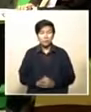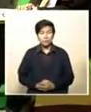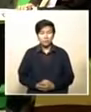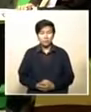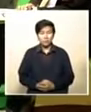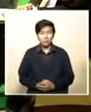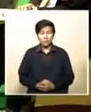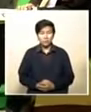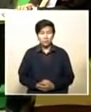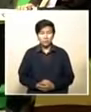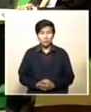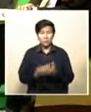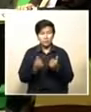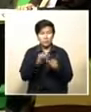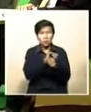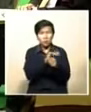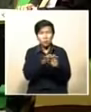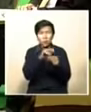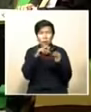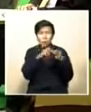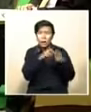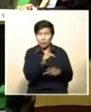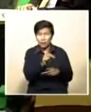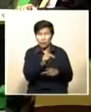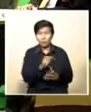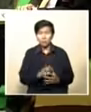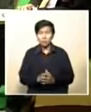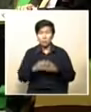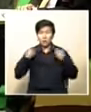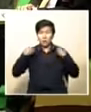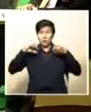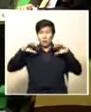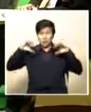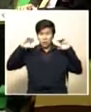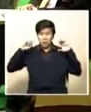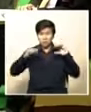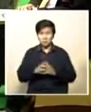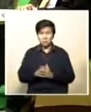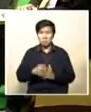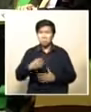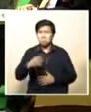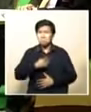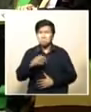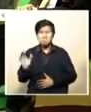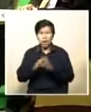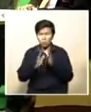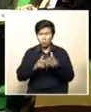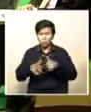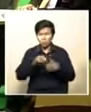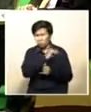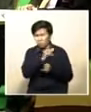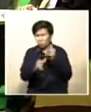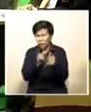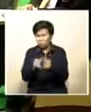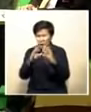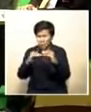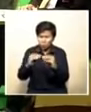กลครม.เองก็ได้ประชุมทางไกลเทเลคอนเฟอเรนซ์เอกชนก็กรุณาเอาไป